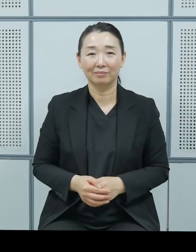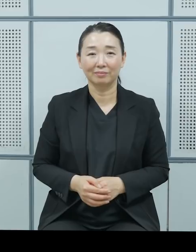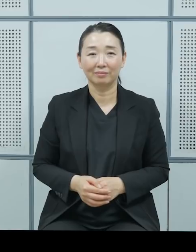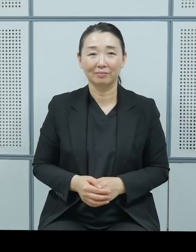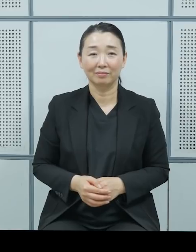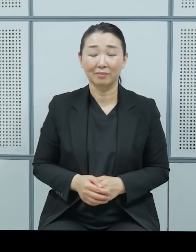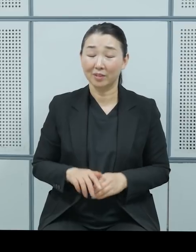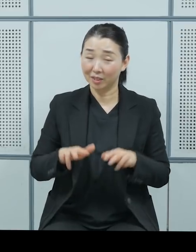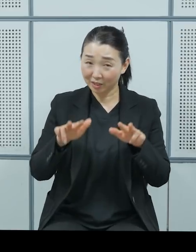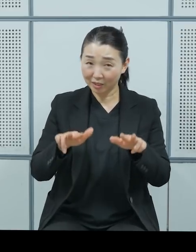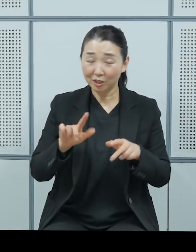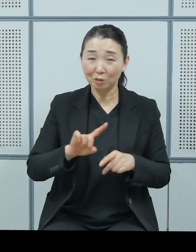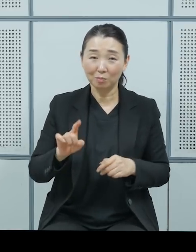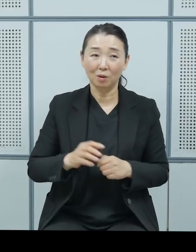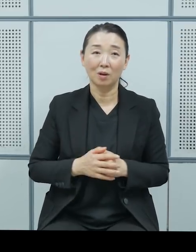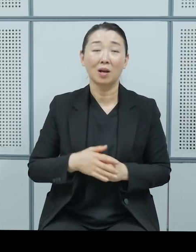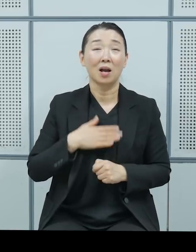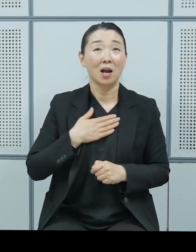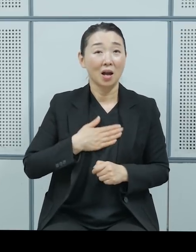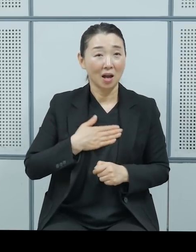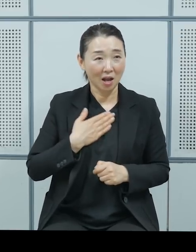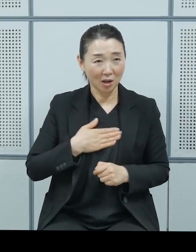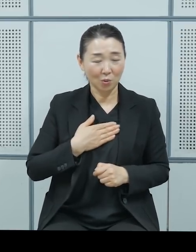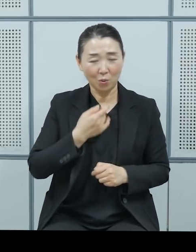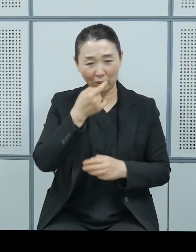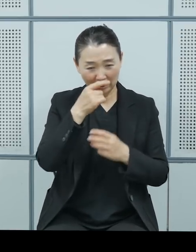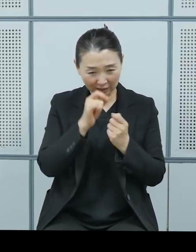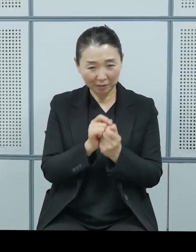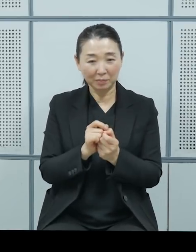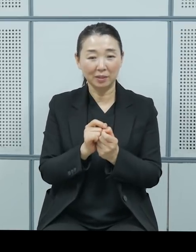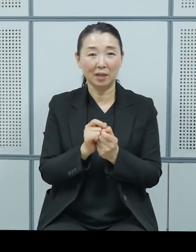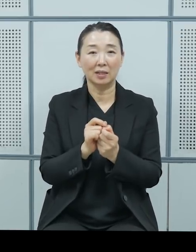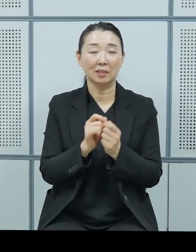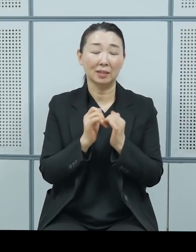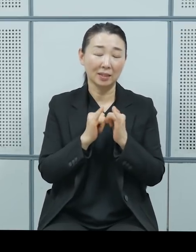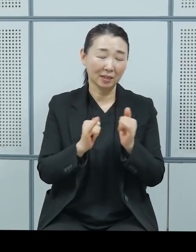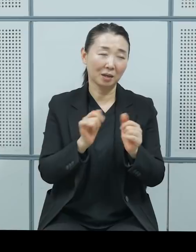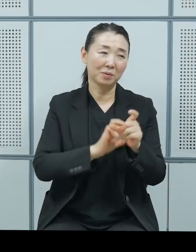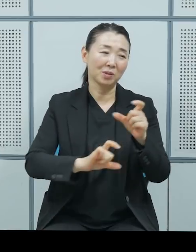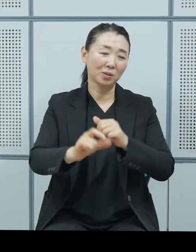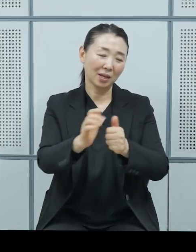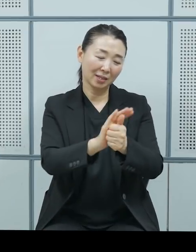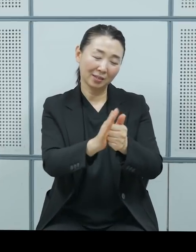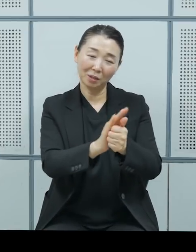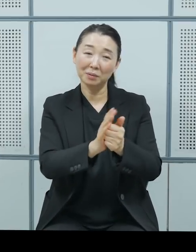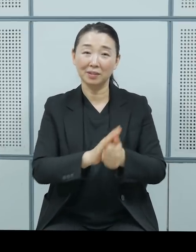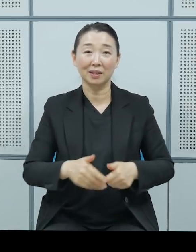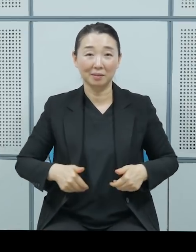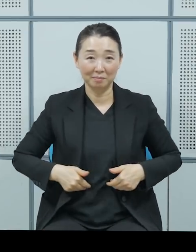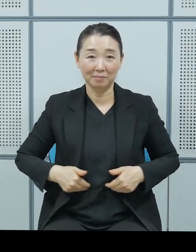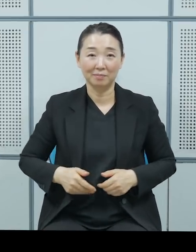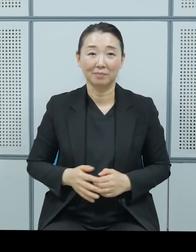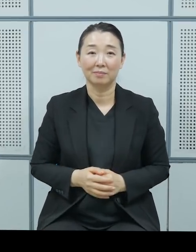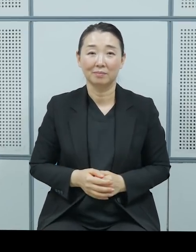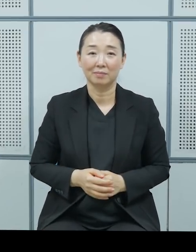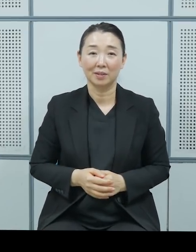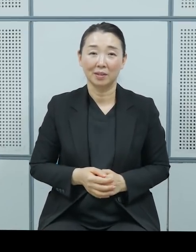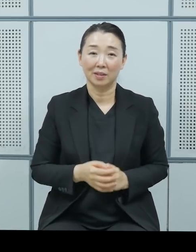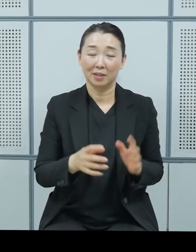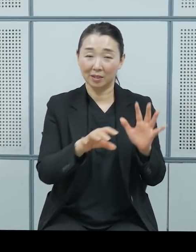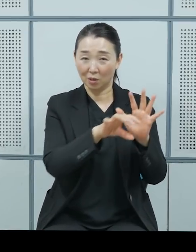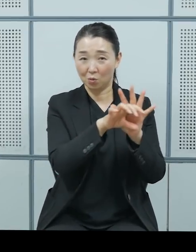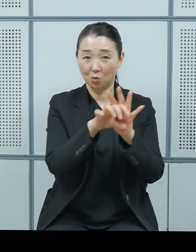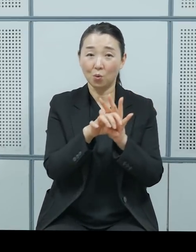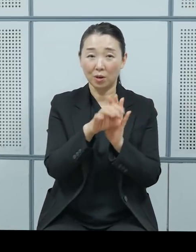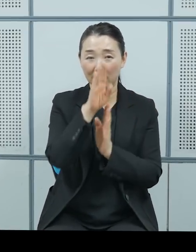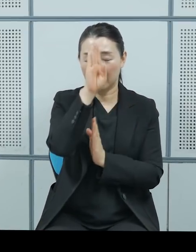참 지금은 알고 친밀한 사람들을 더 잘 돌볼 때라는 거예요. 네. 예, 이게